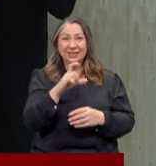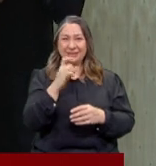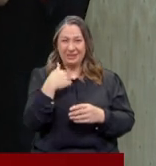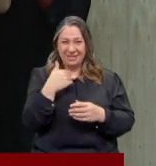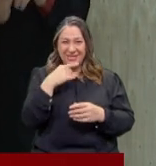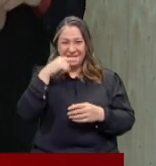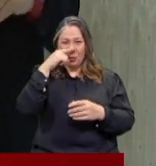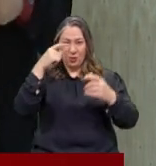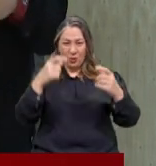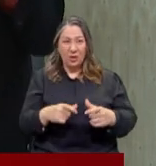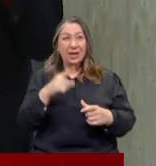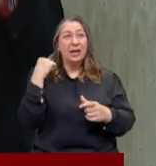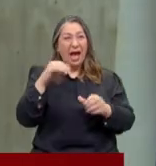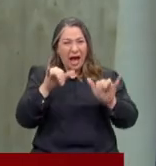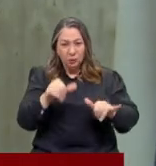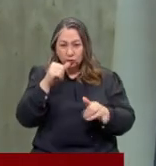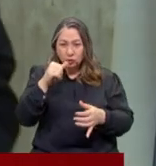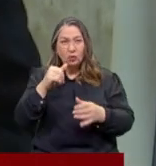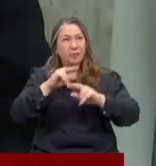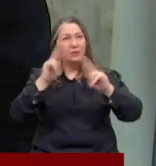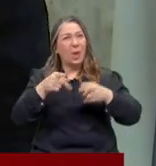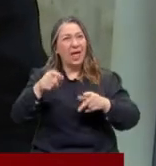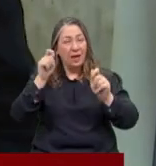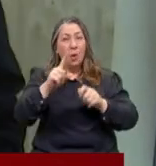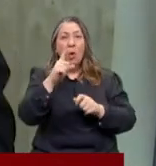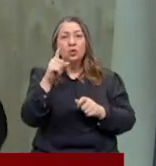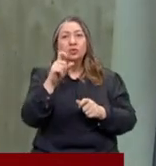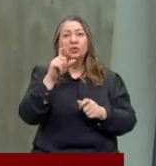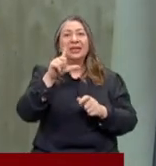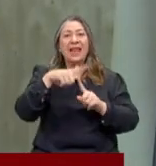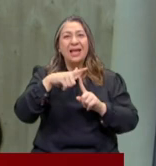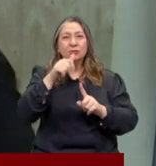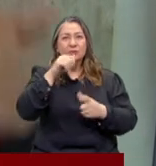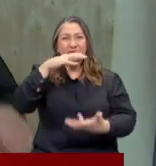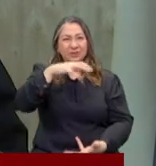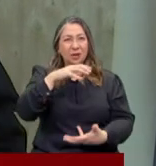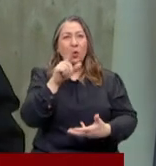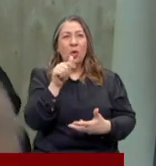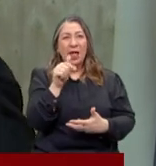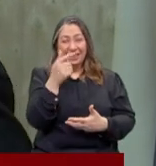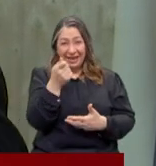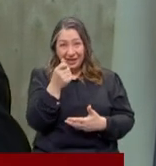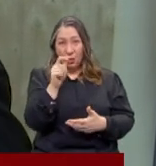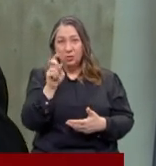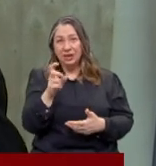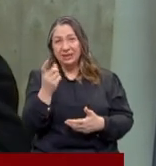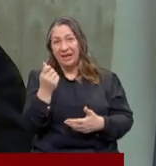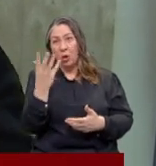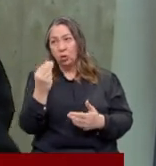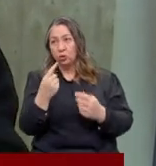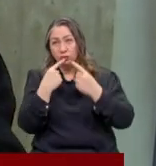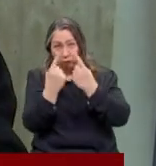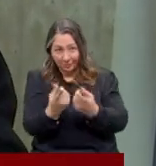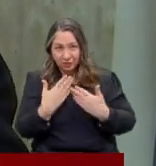haberini Zeytinburnu'ndaki yine bu sucuda yapmış. 19 litrelik damacana suyun fiyatının 16 liradan 18 liraya